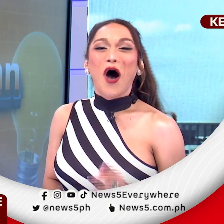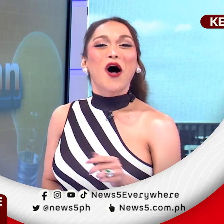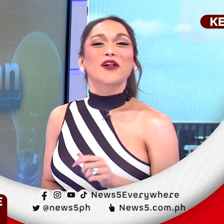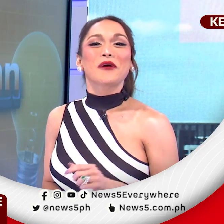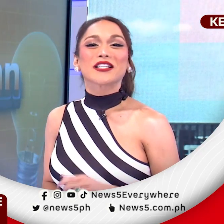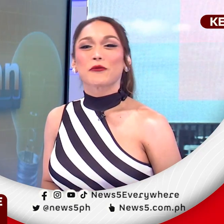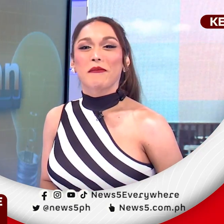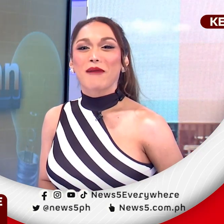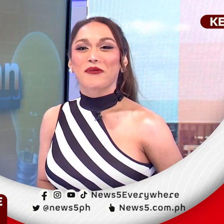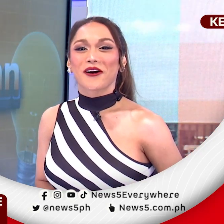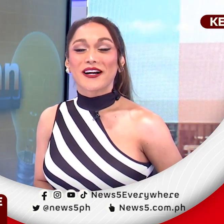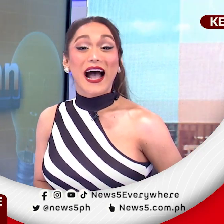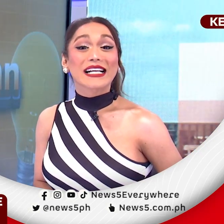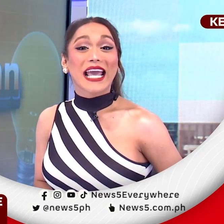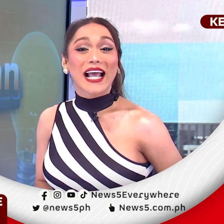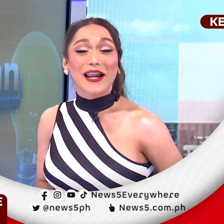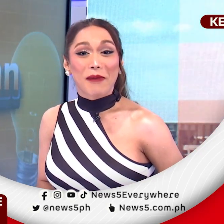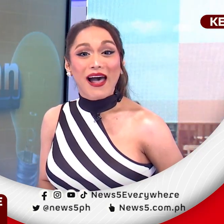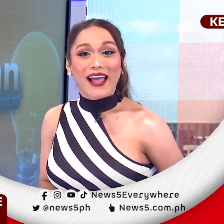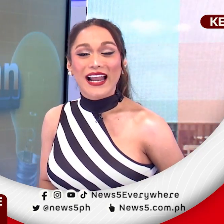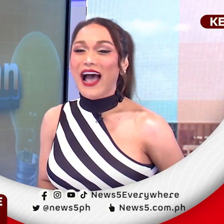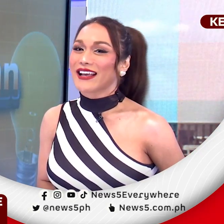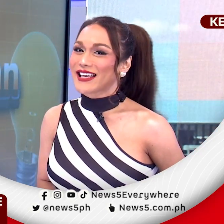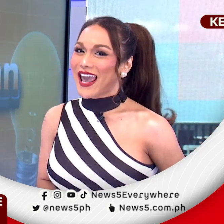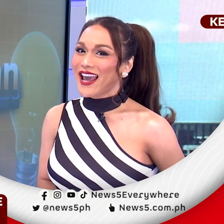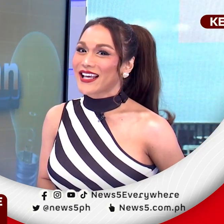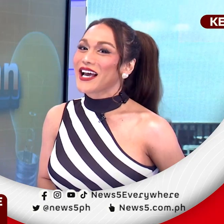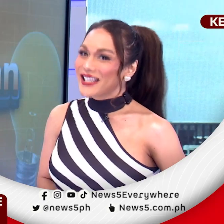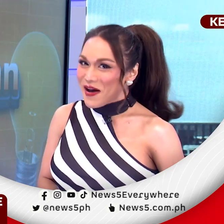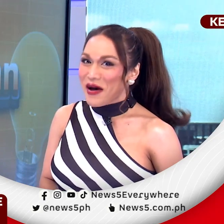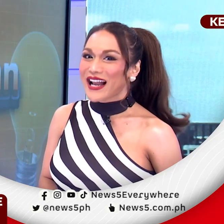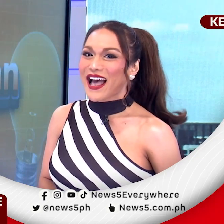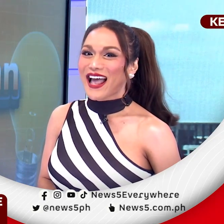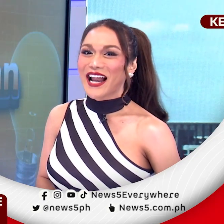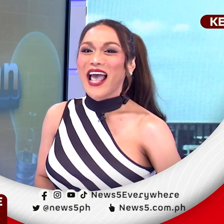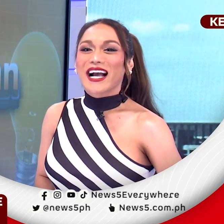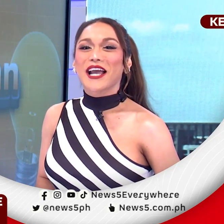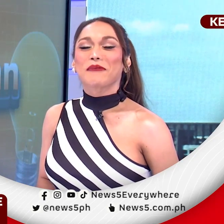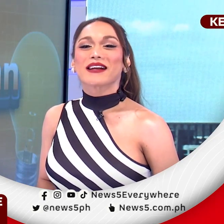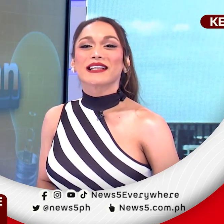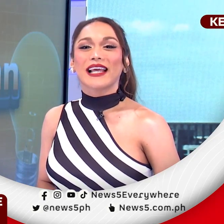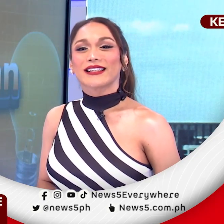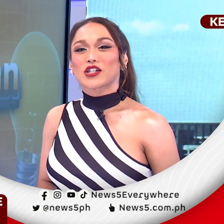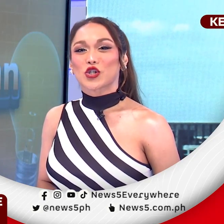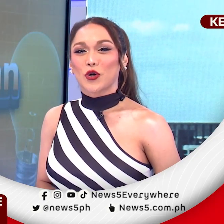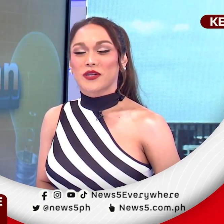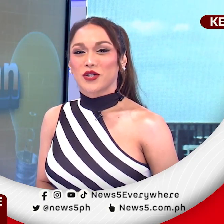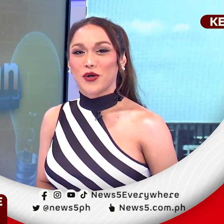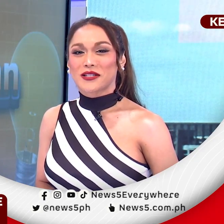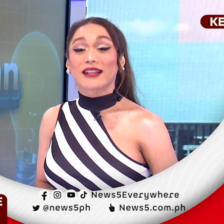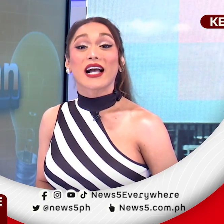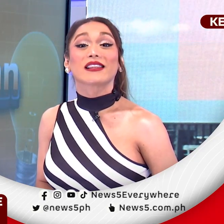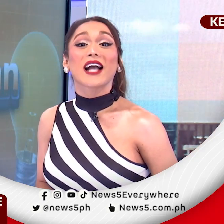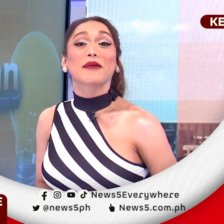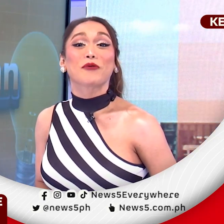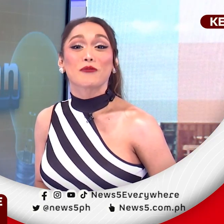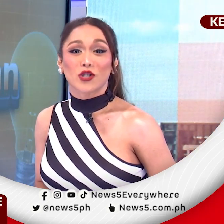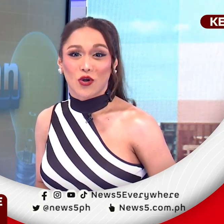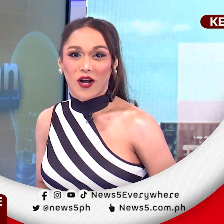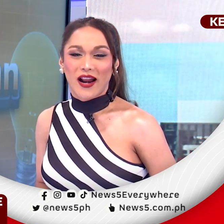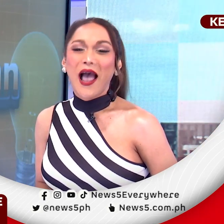Karen. Always remember na ang K-Alaman ay K-Yamanan. Kaya para sa latest showbiz news at